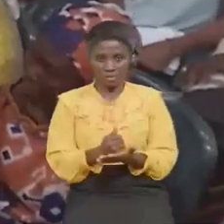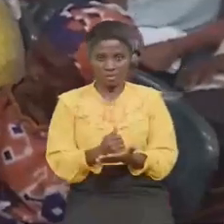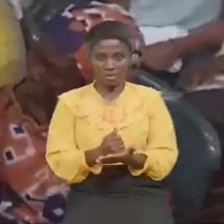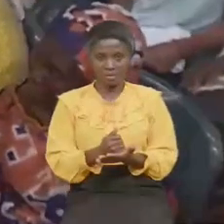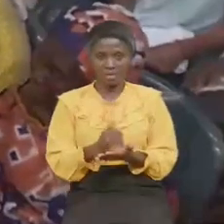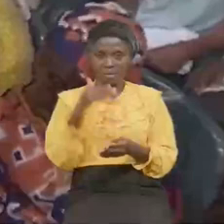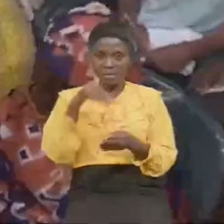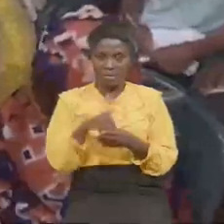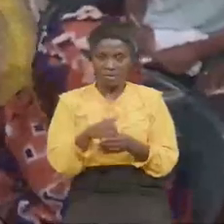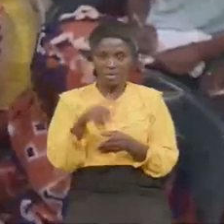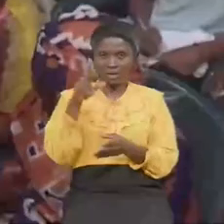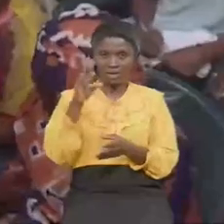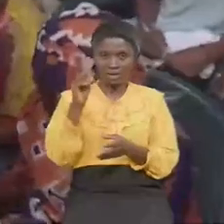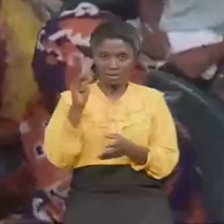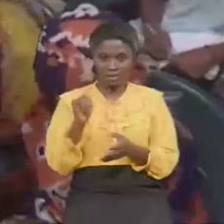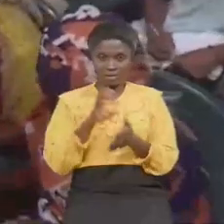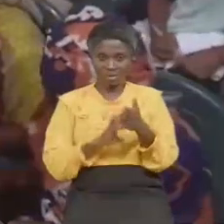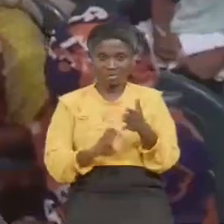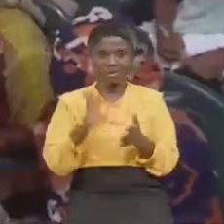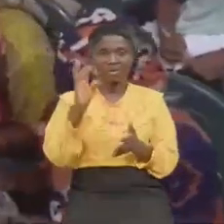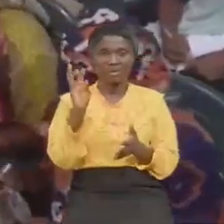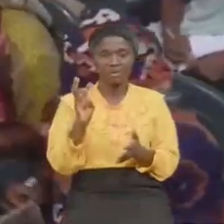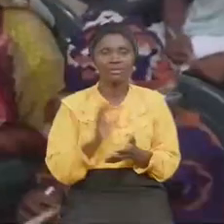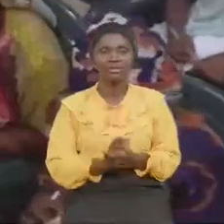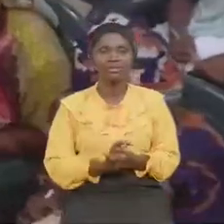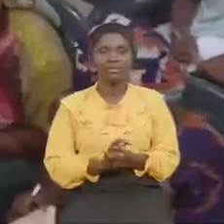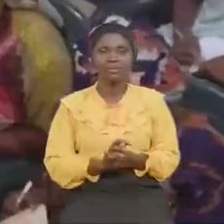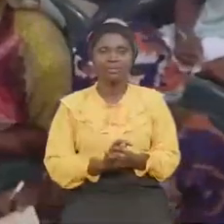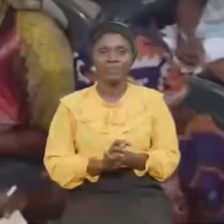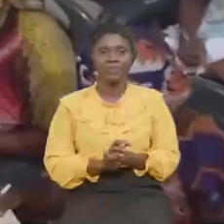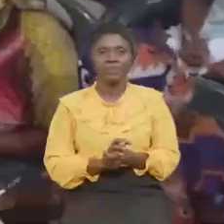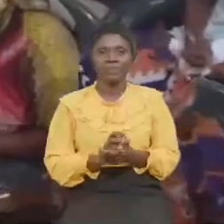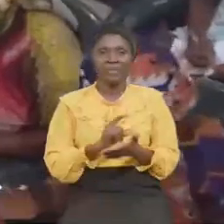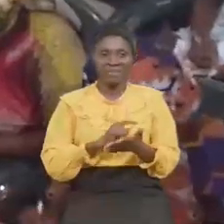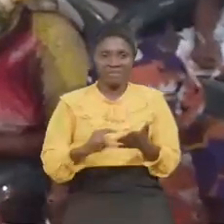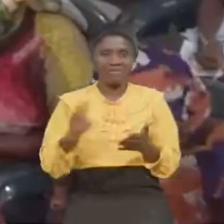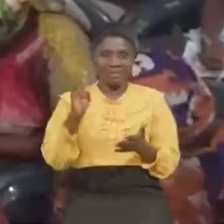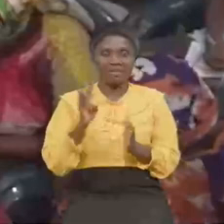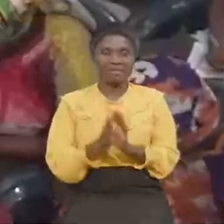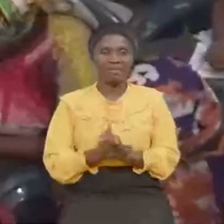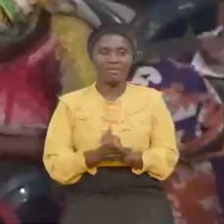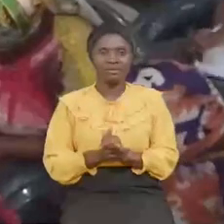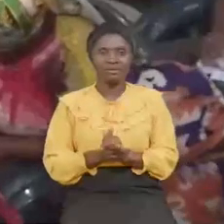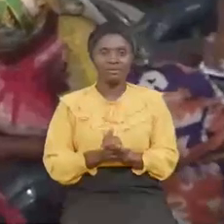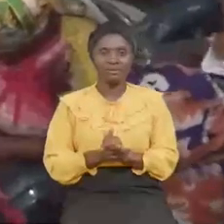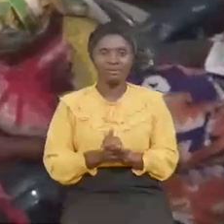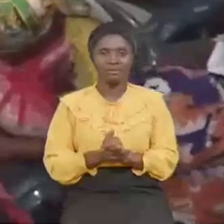chapitre 6. En Romains chapitre 6... Lisons à partir du verset 6. Romains 6, verset